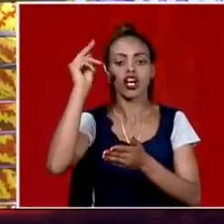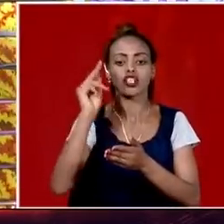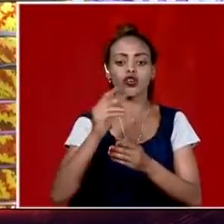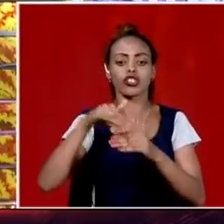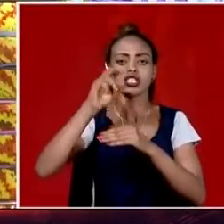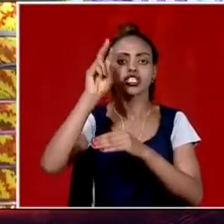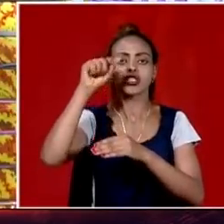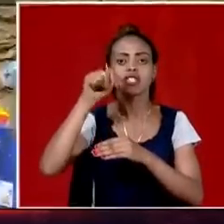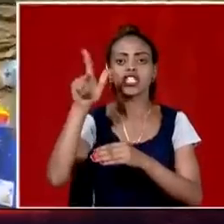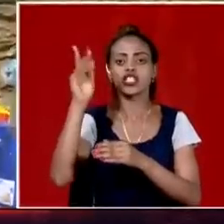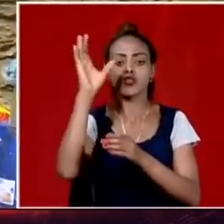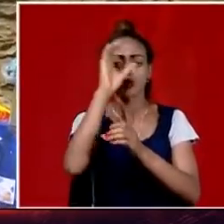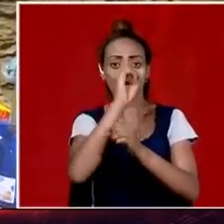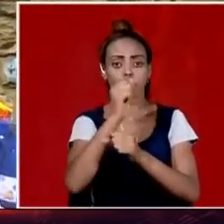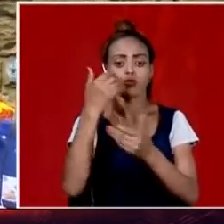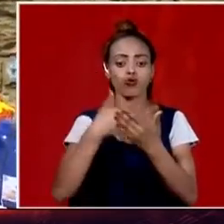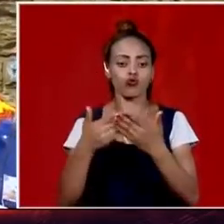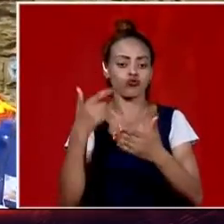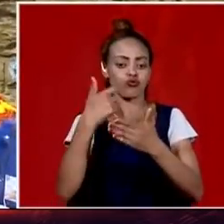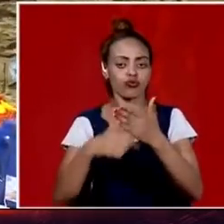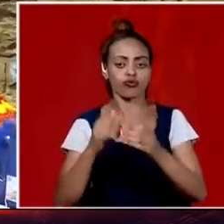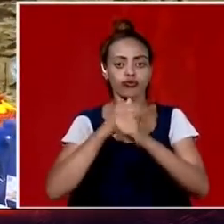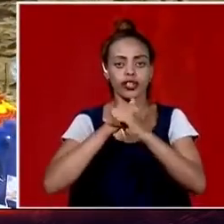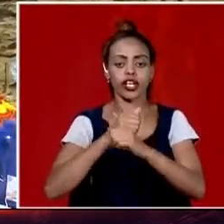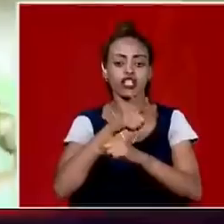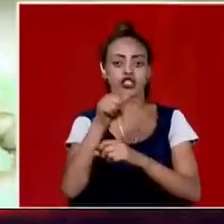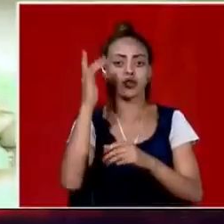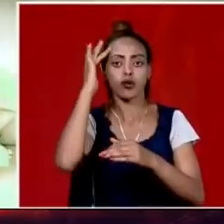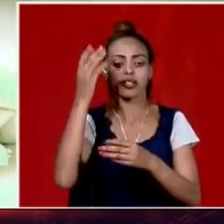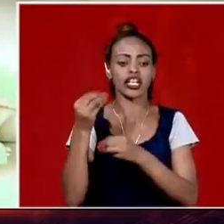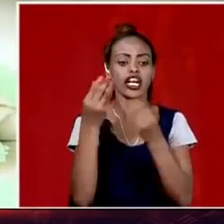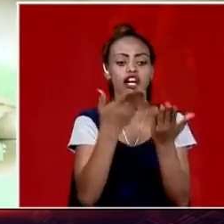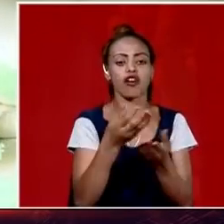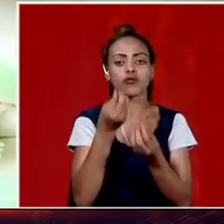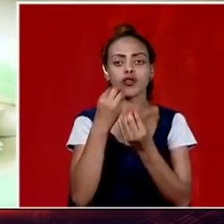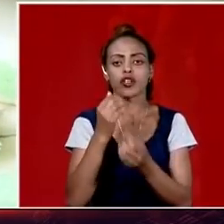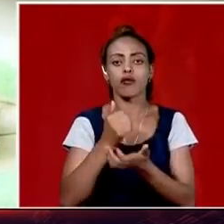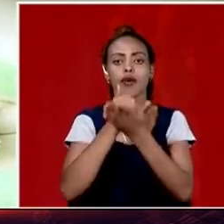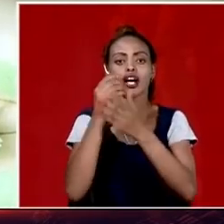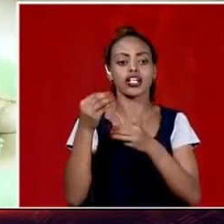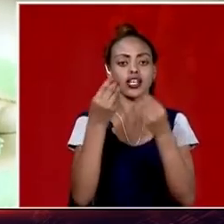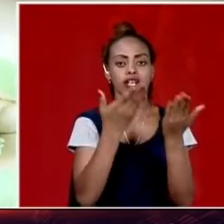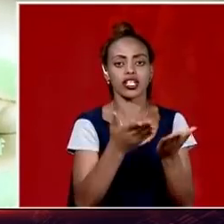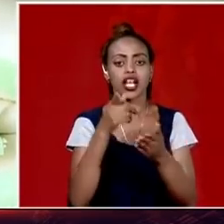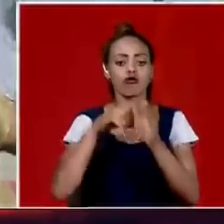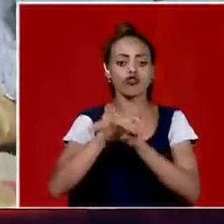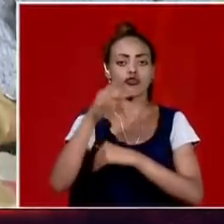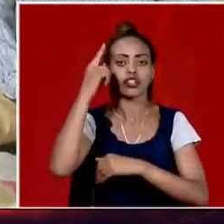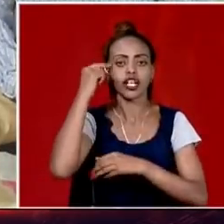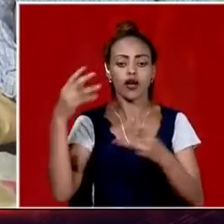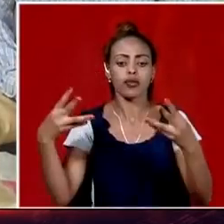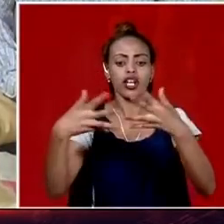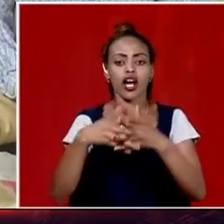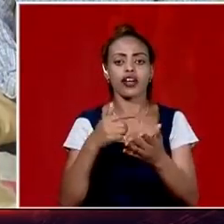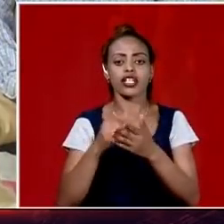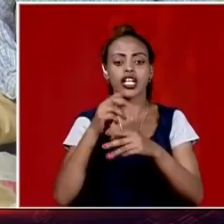2.3 ሚልዮን ብር ዝግመቱ ናውትታት መከላኸሊ እቲ ሕማምን ቀረባት ምግብን ብሓገዝ ኣበርኪታት ኣለን። ኣብ ጨንፈር ትግራይ መተሓባሪ እታ